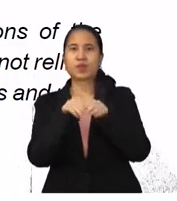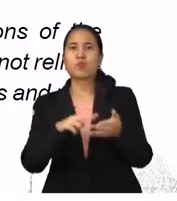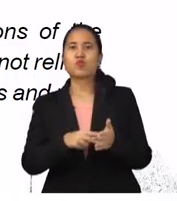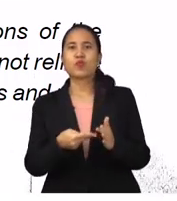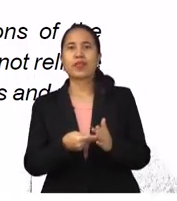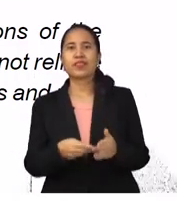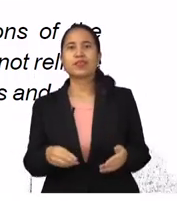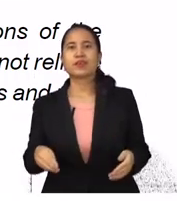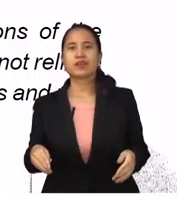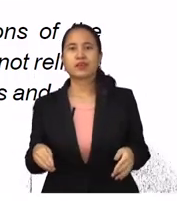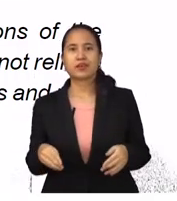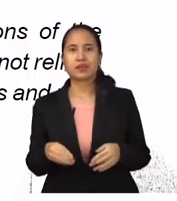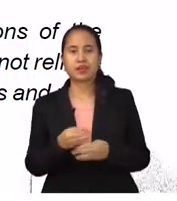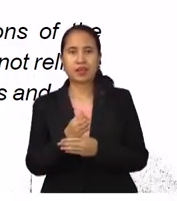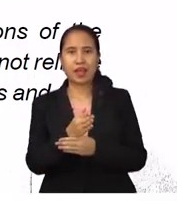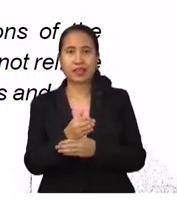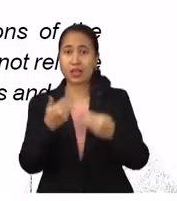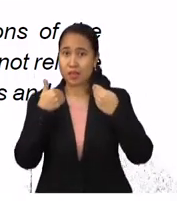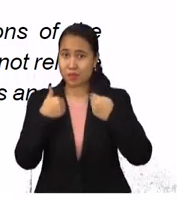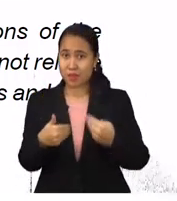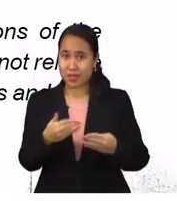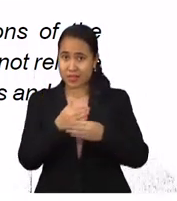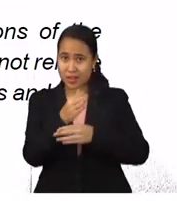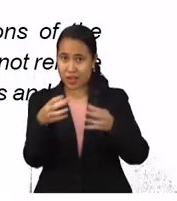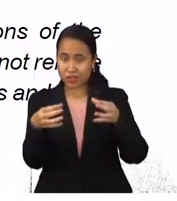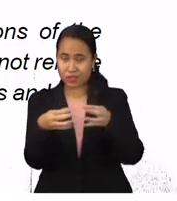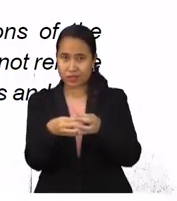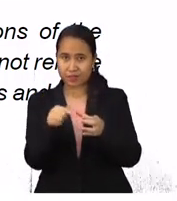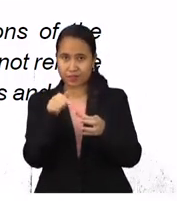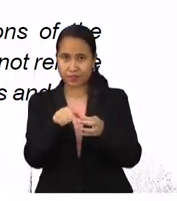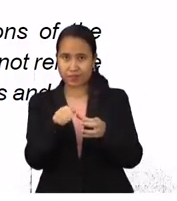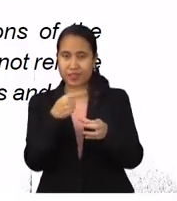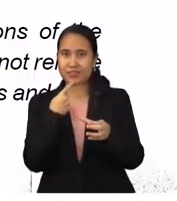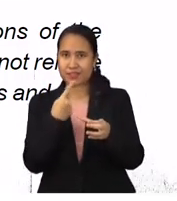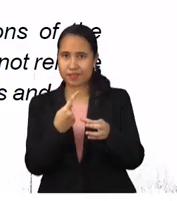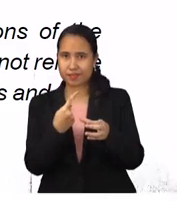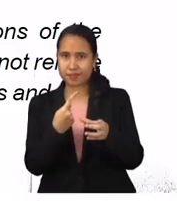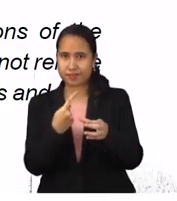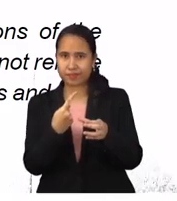rechten, waarin het Mensenrechtencomité heeft gesteld dat